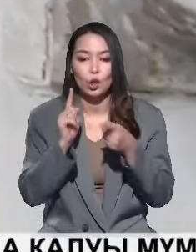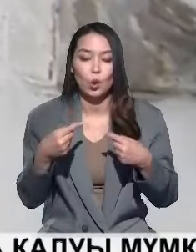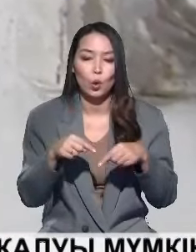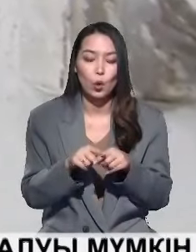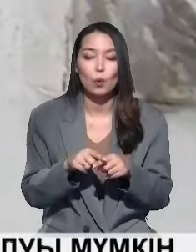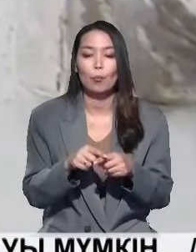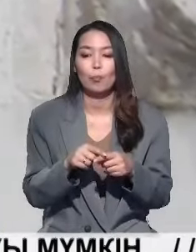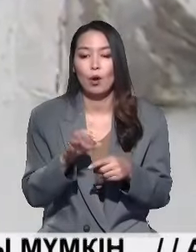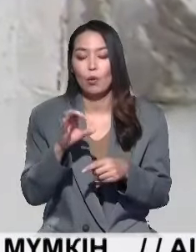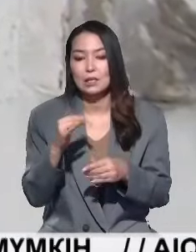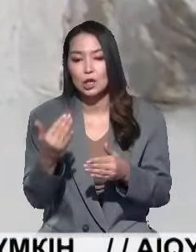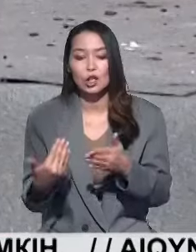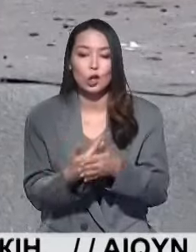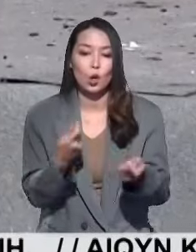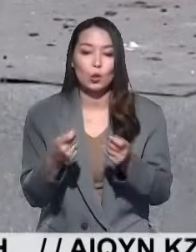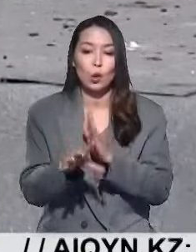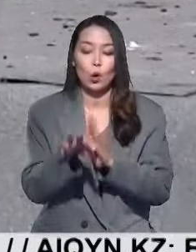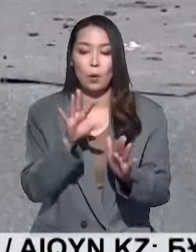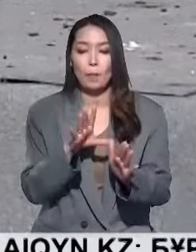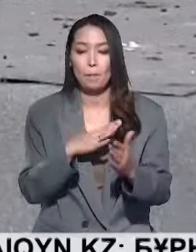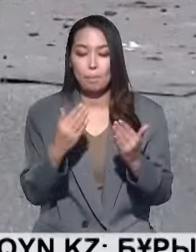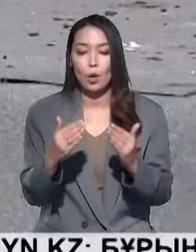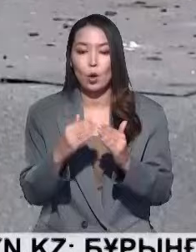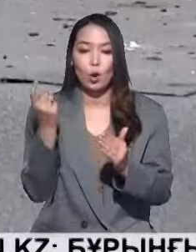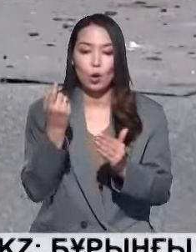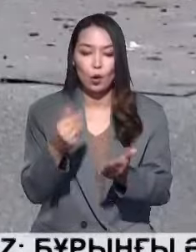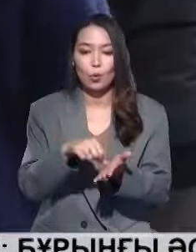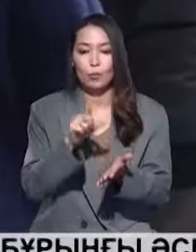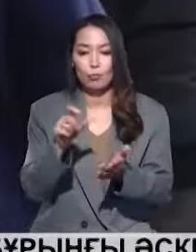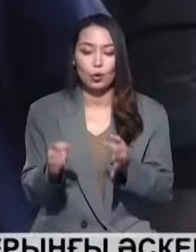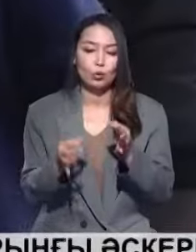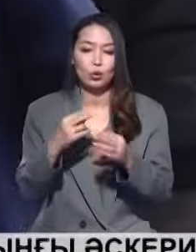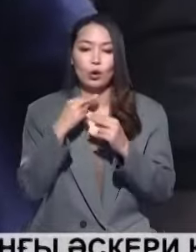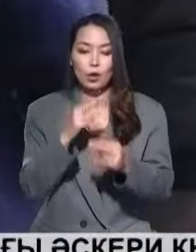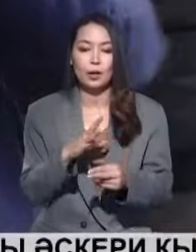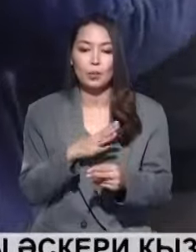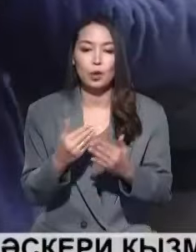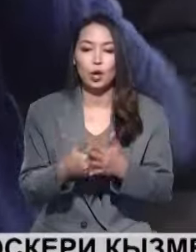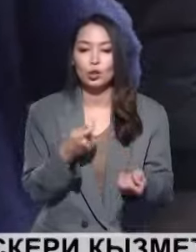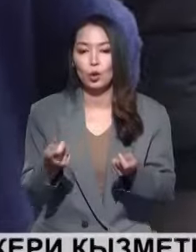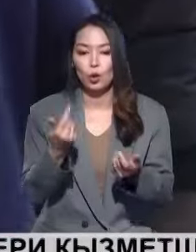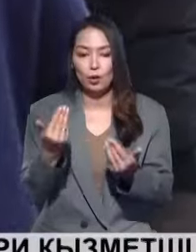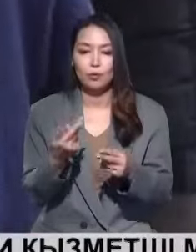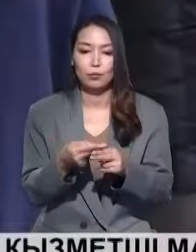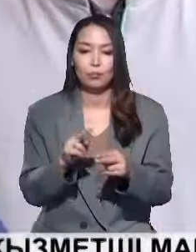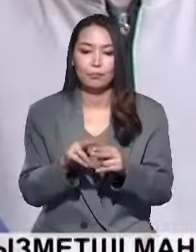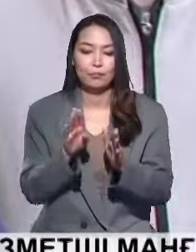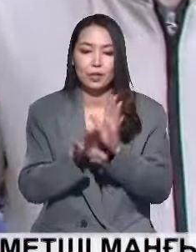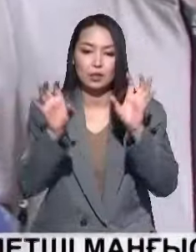иелері бірлестігінің жаңа төрағасын сайлады. Алайда тұрғын үй кеңесінің өкілдері сотқа жүгініпті. Сот жаңа төрағаның сайлануын заңсыз деп